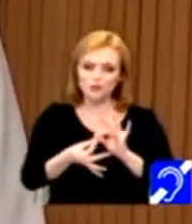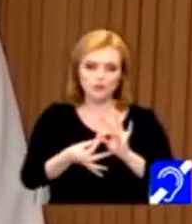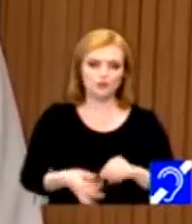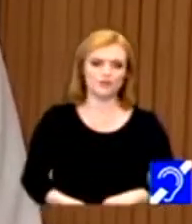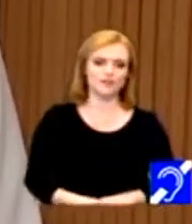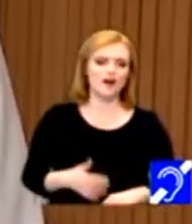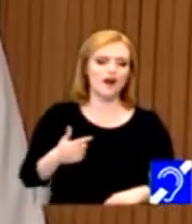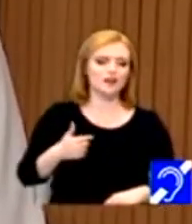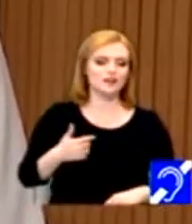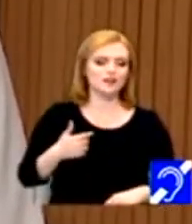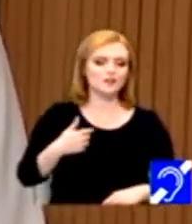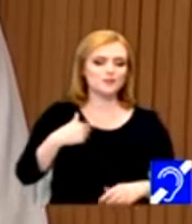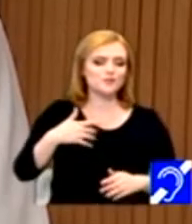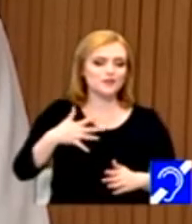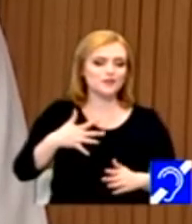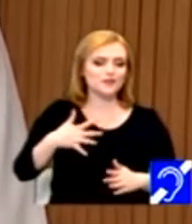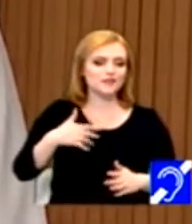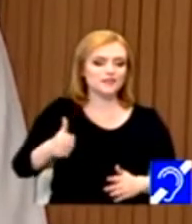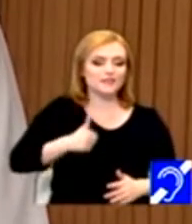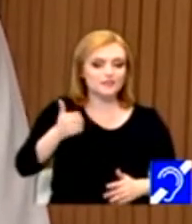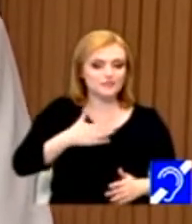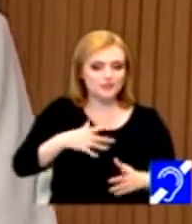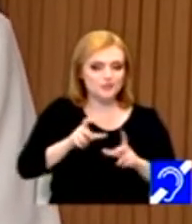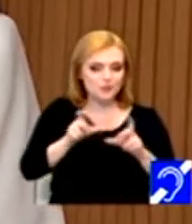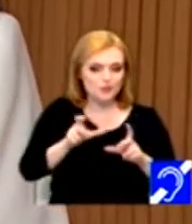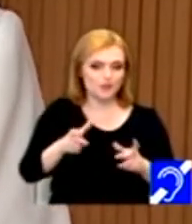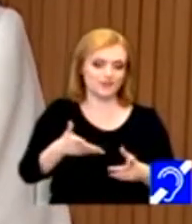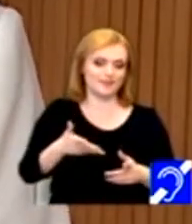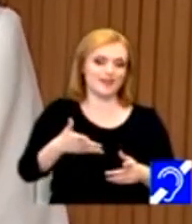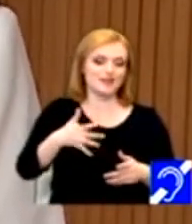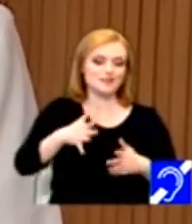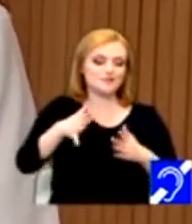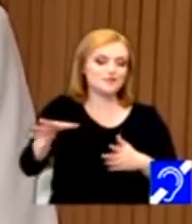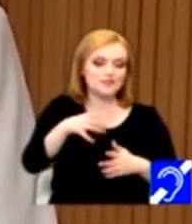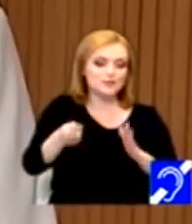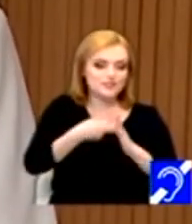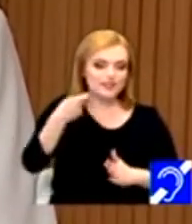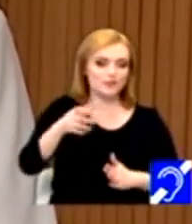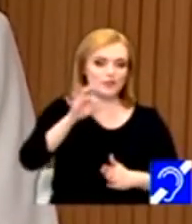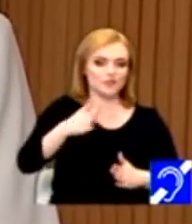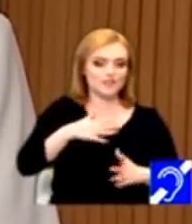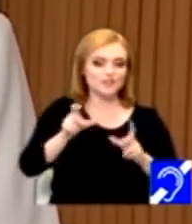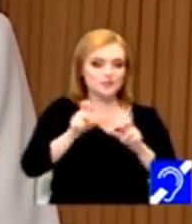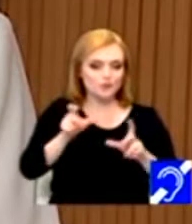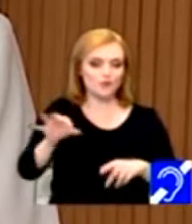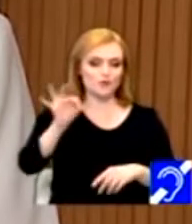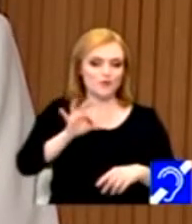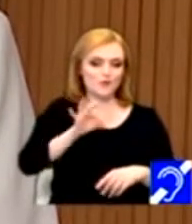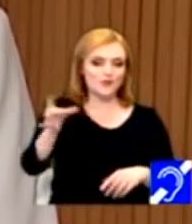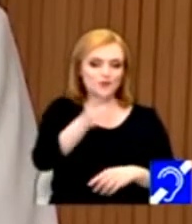onoarea țării noastre, pentru onoarea liceului nostru, Gheorghe Asachi. E medalia de aur, este